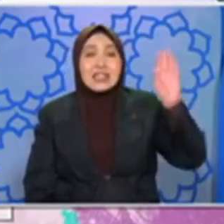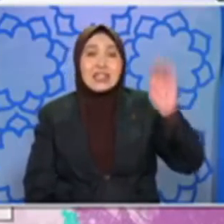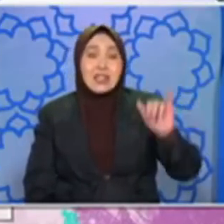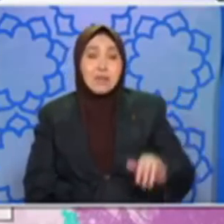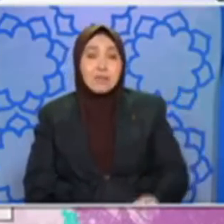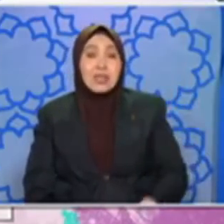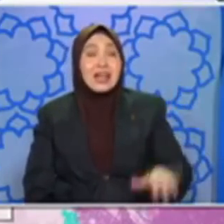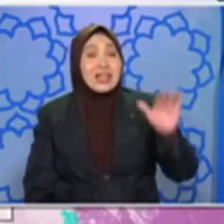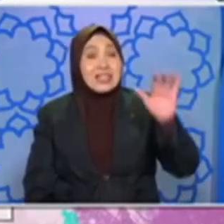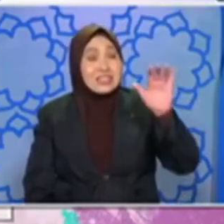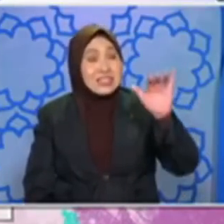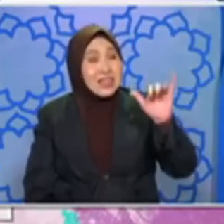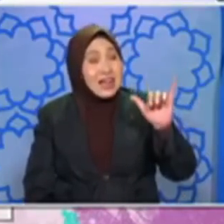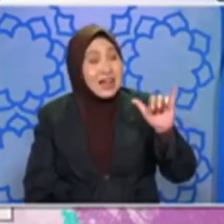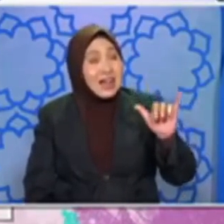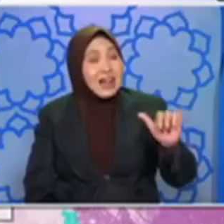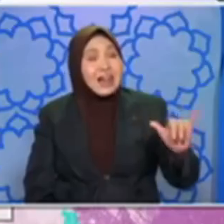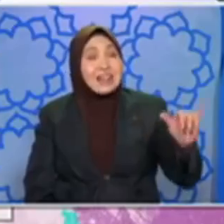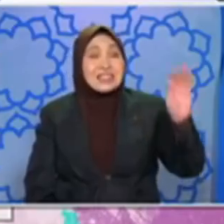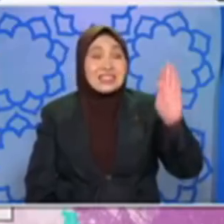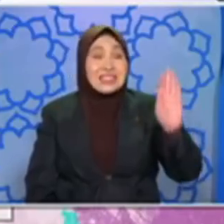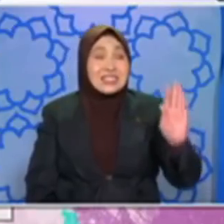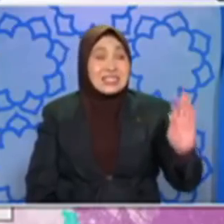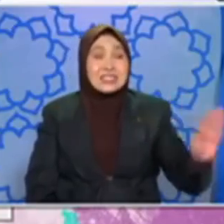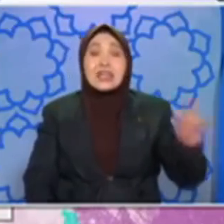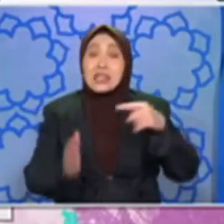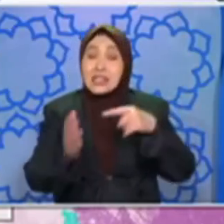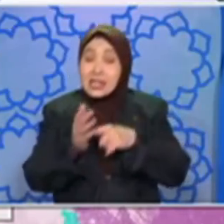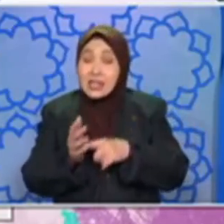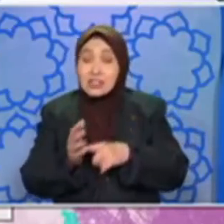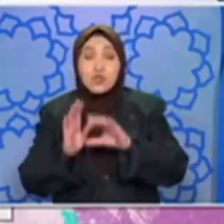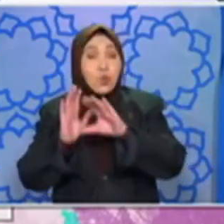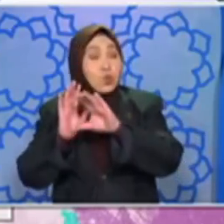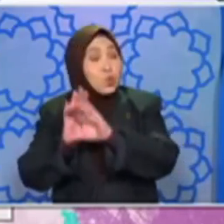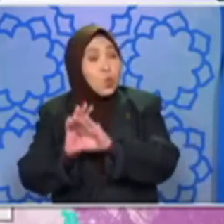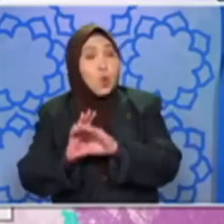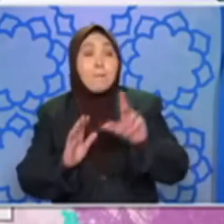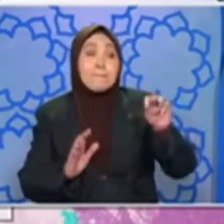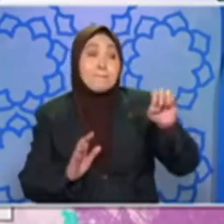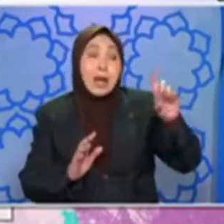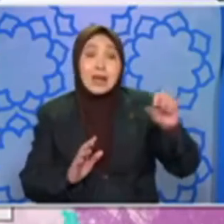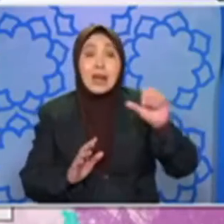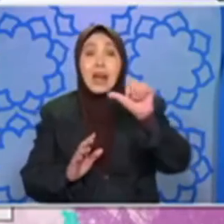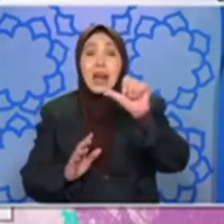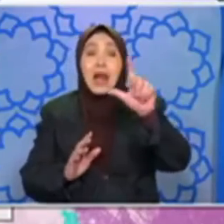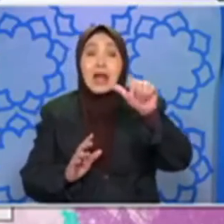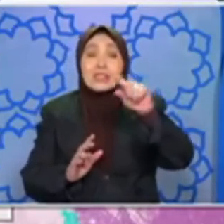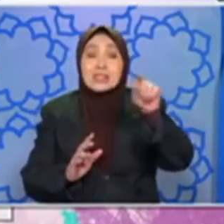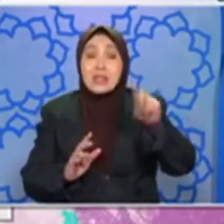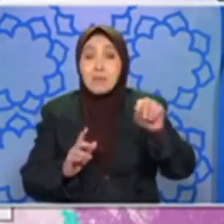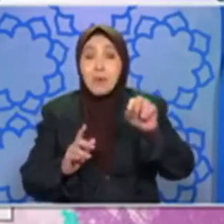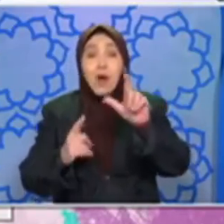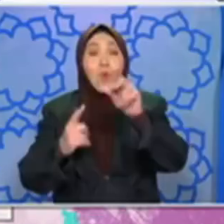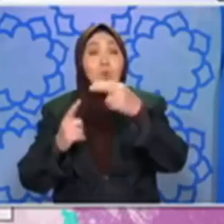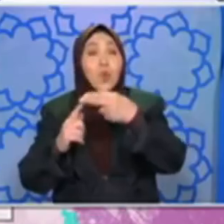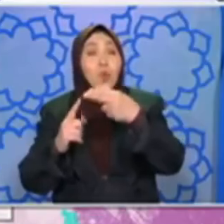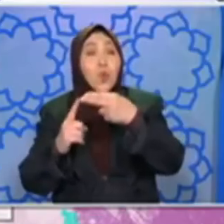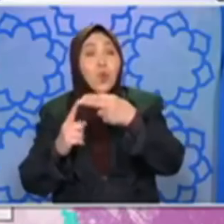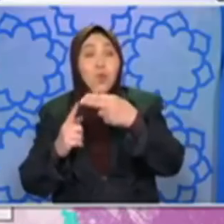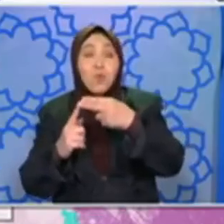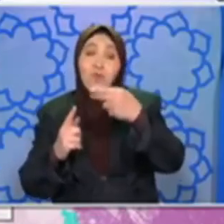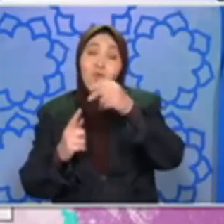sin. Ini adalah contoh mad lazim harfi mukhaffaf. Mukhaffaf tu apa? Dia tidak ada